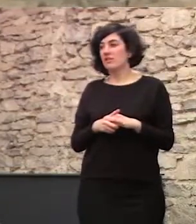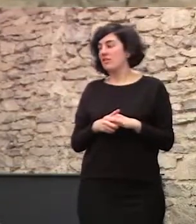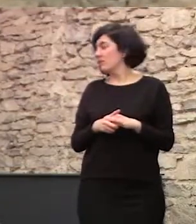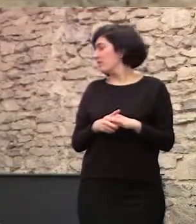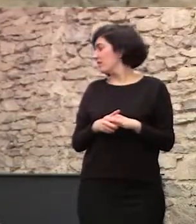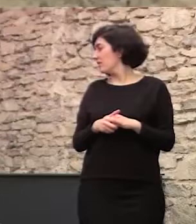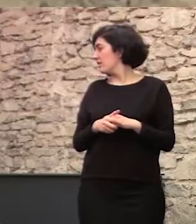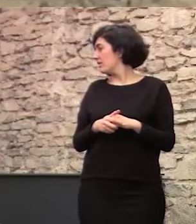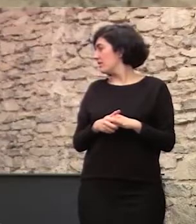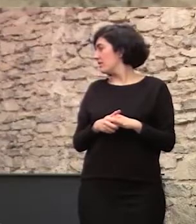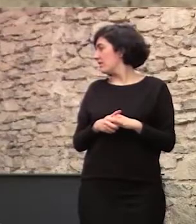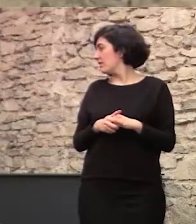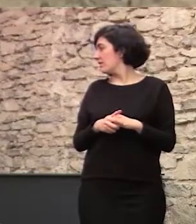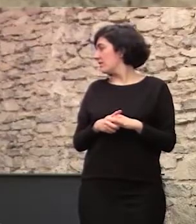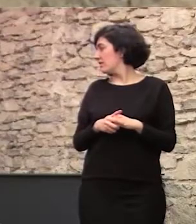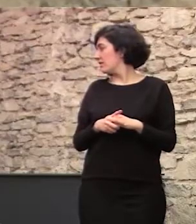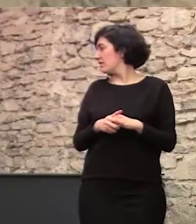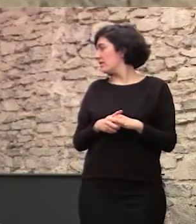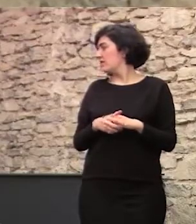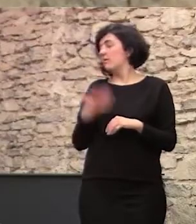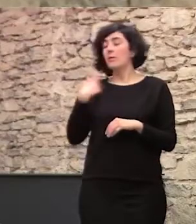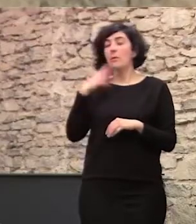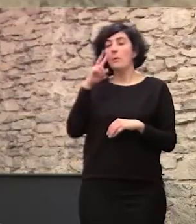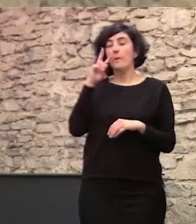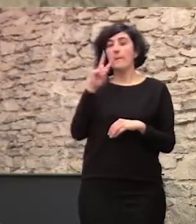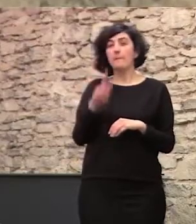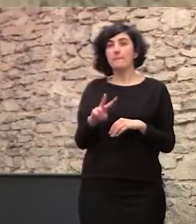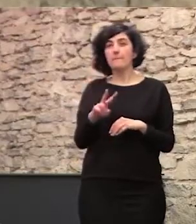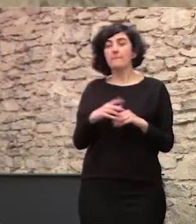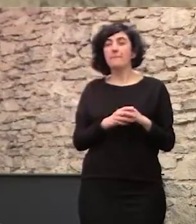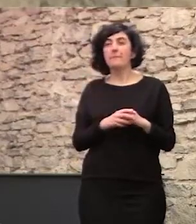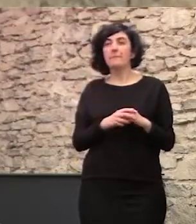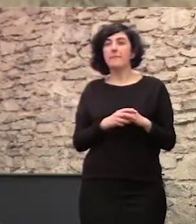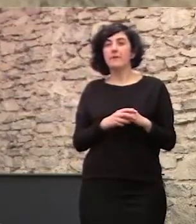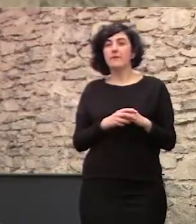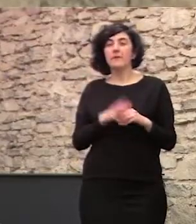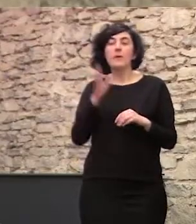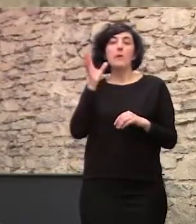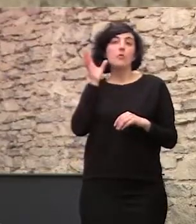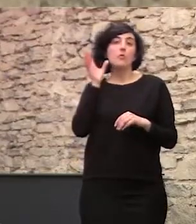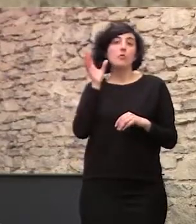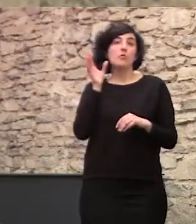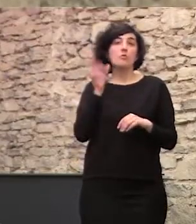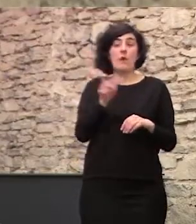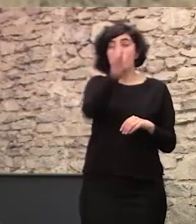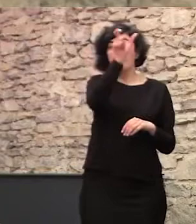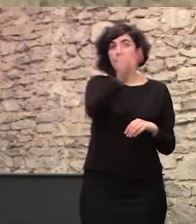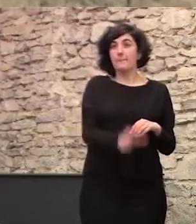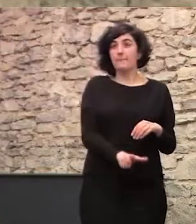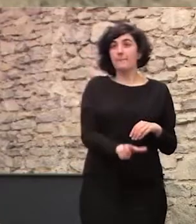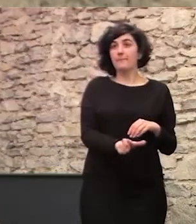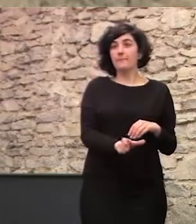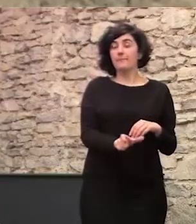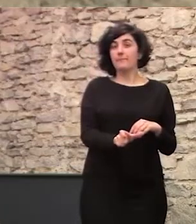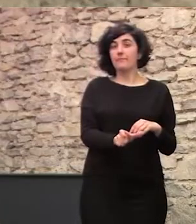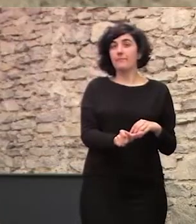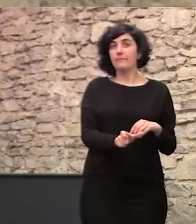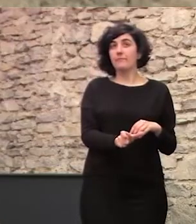bai. Bueno, ikusten dugu pertsona bat bere